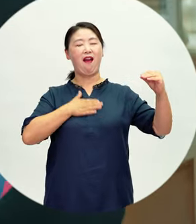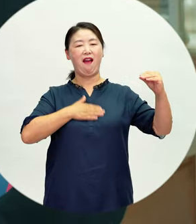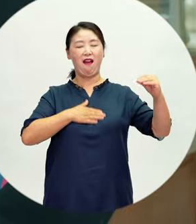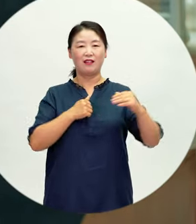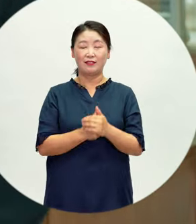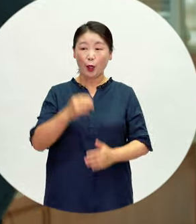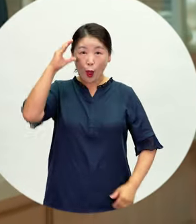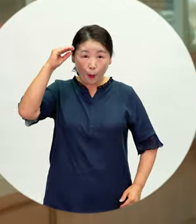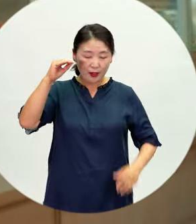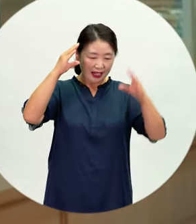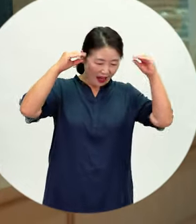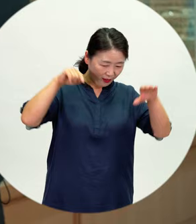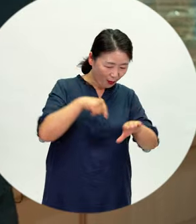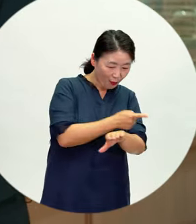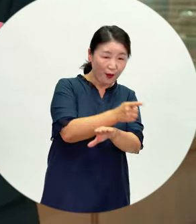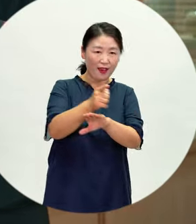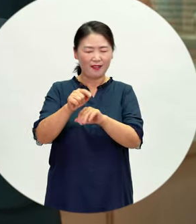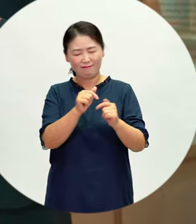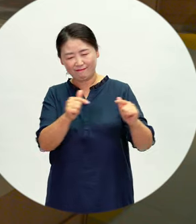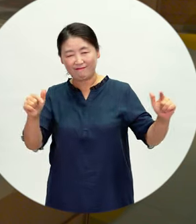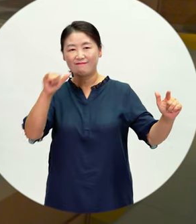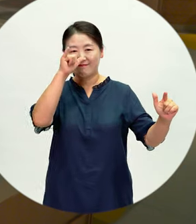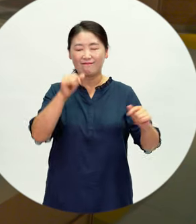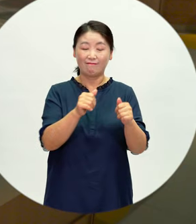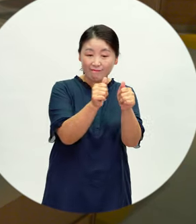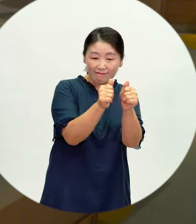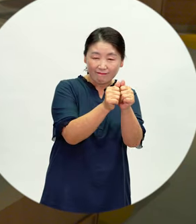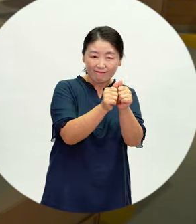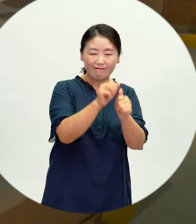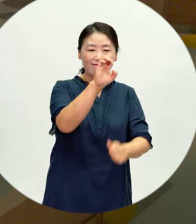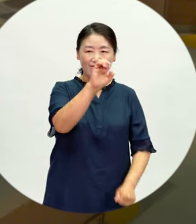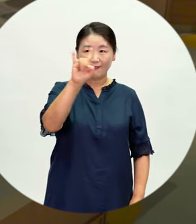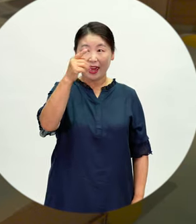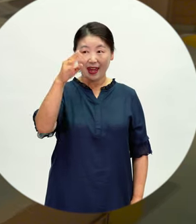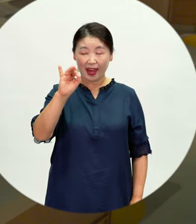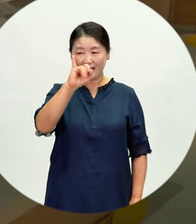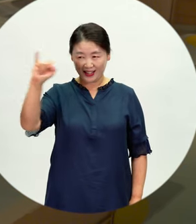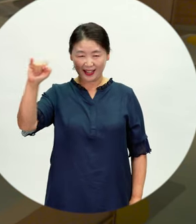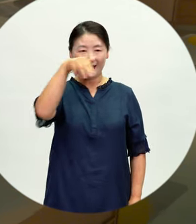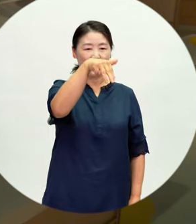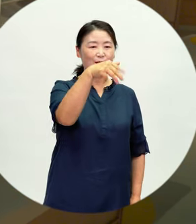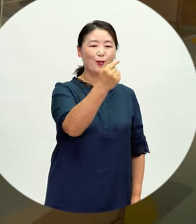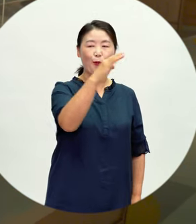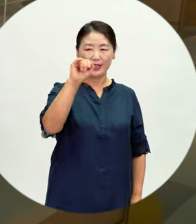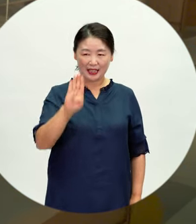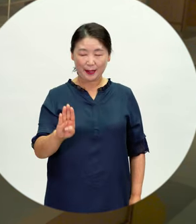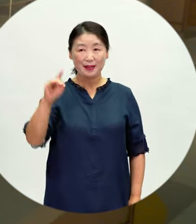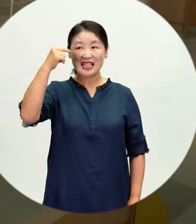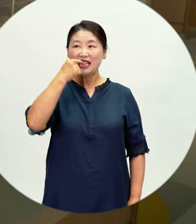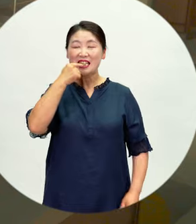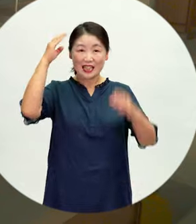갓뿐만 아니라 정말 다양하게 있었는데요. 남성들이 썼던 페랭이, 초립, 그리고 백립,